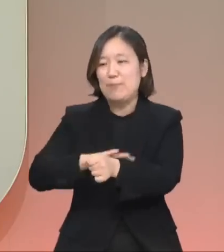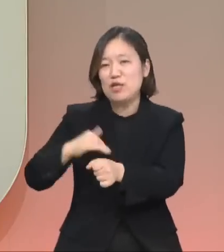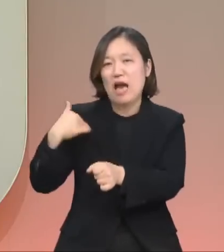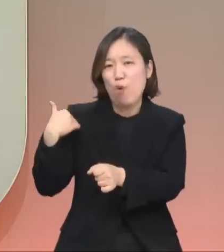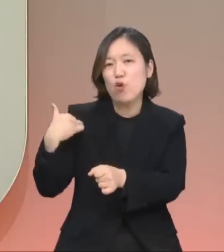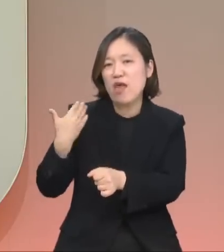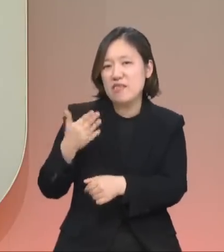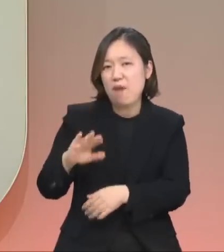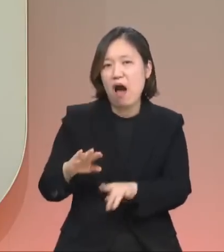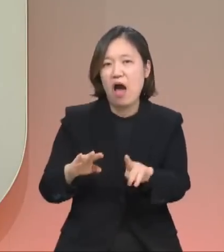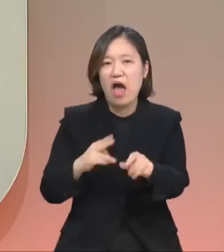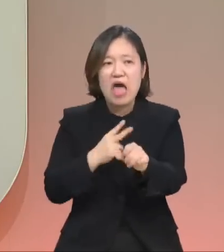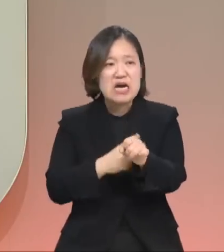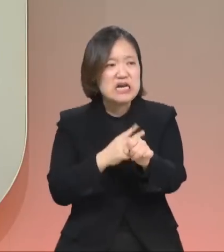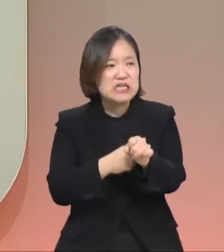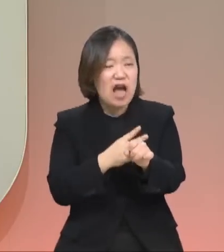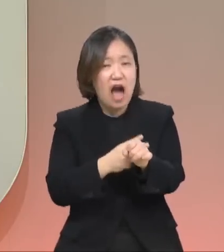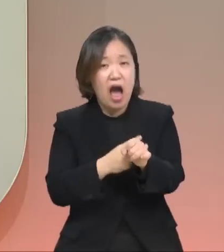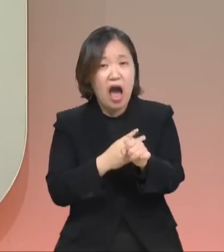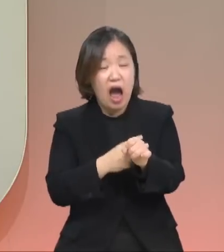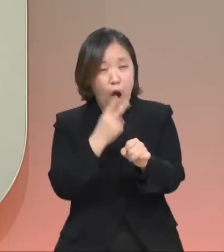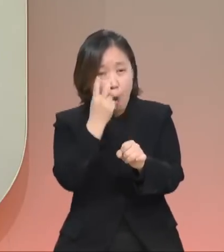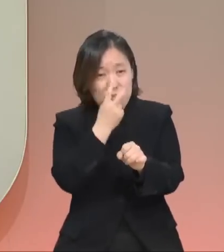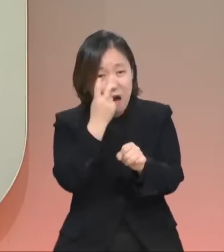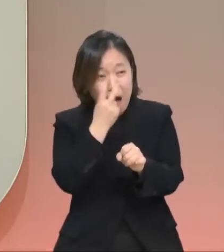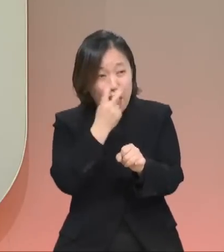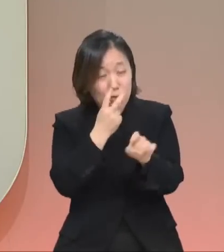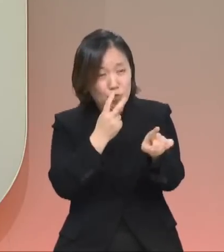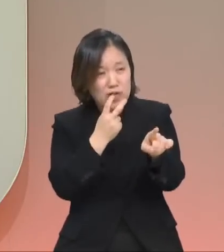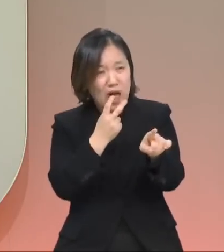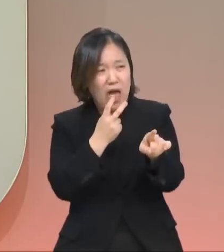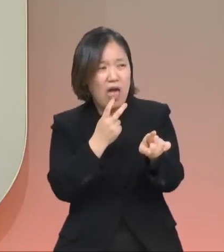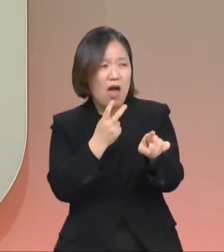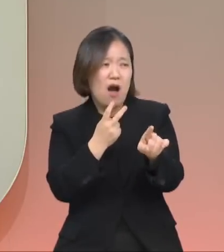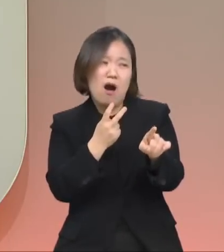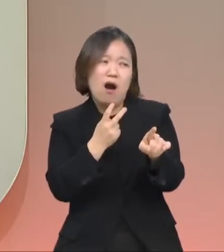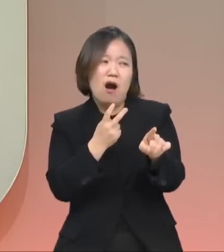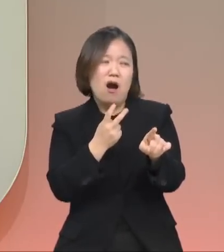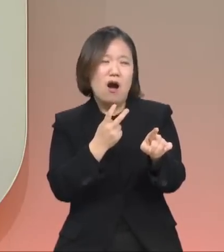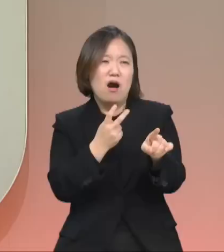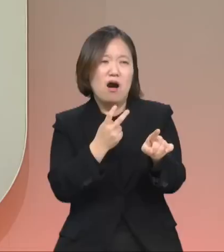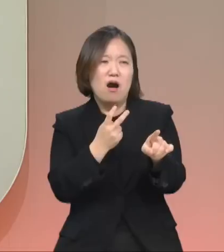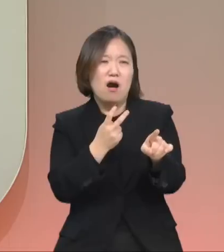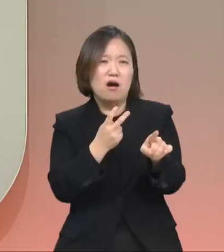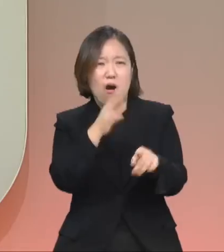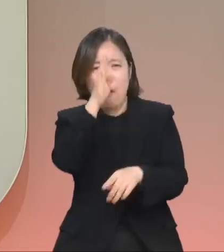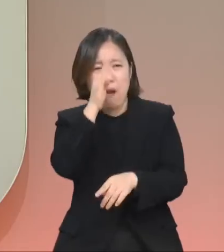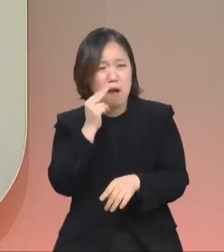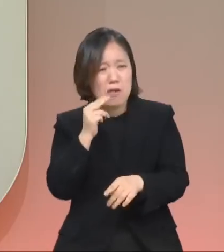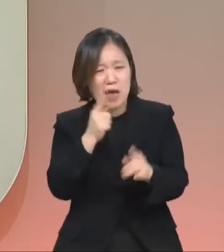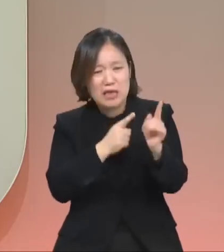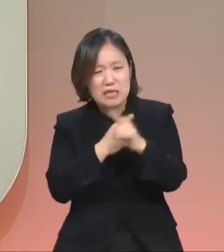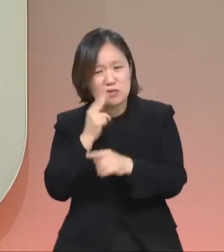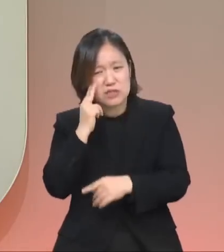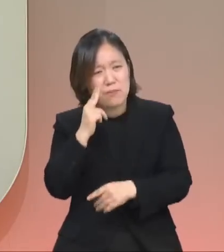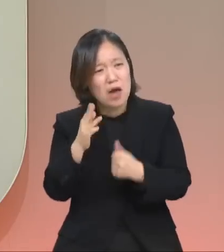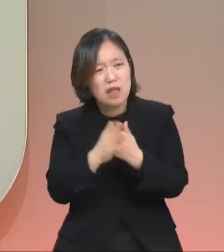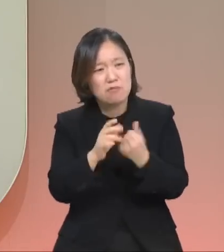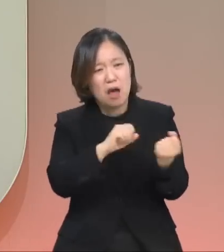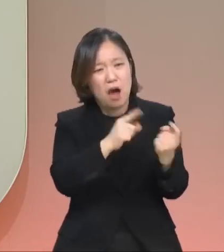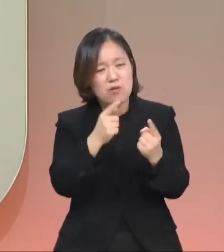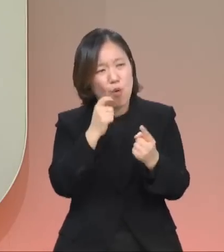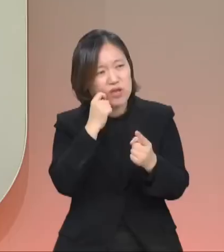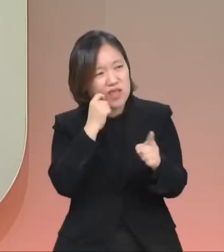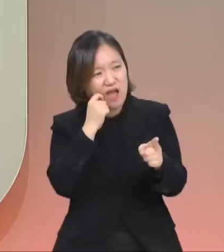살펴보고는 야이 정도면 뇌사 상태다 여기서 살아나면 정말 기적이다라고 의사가